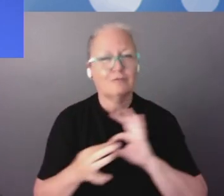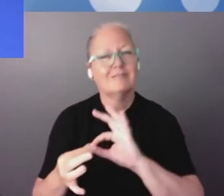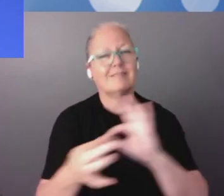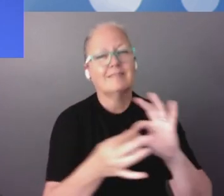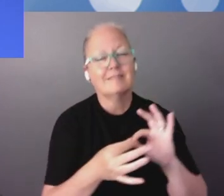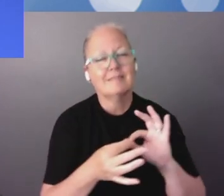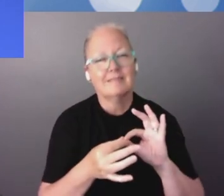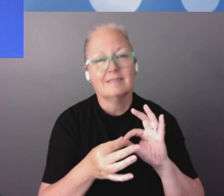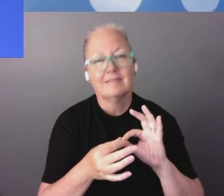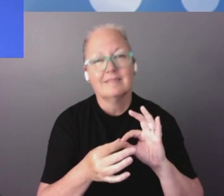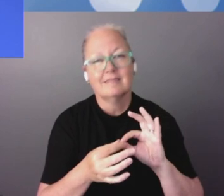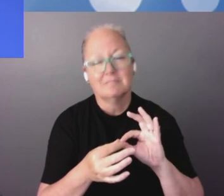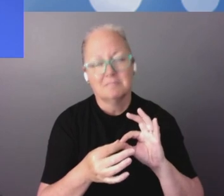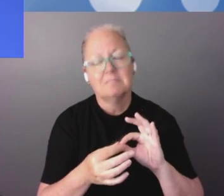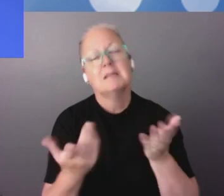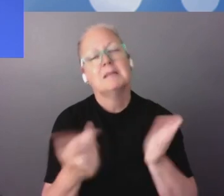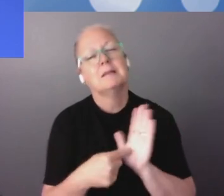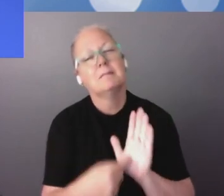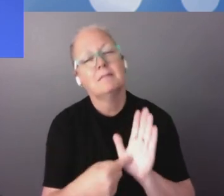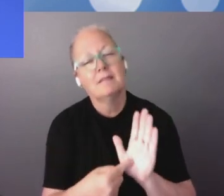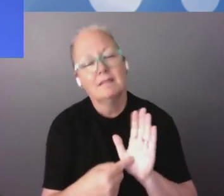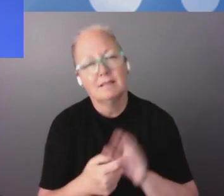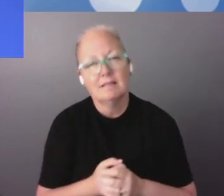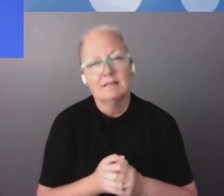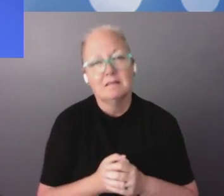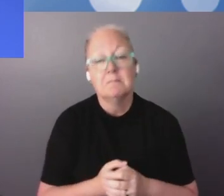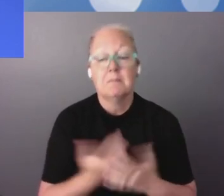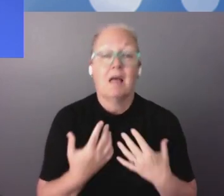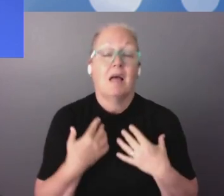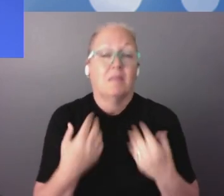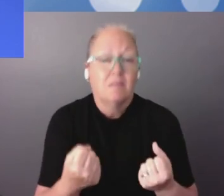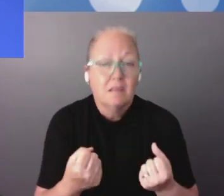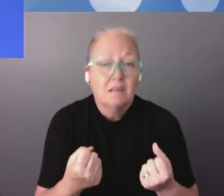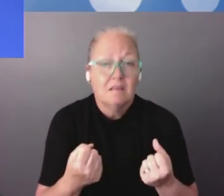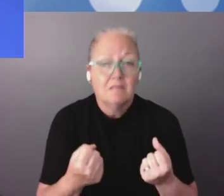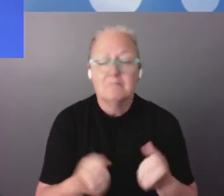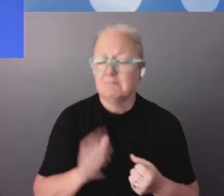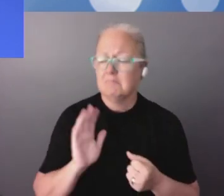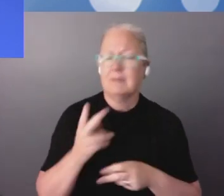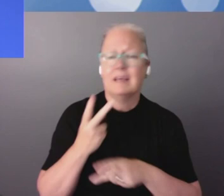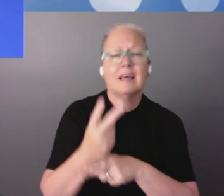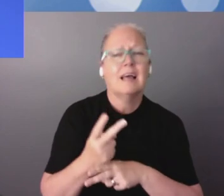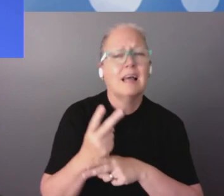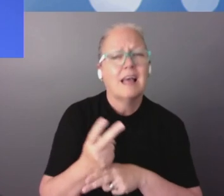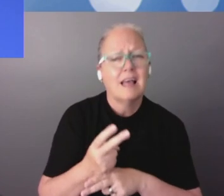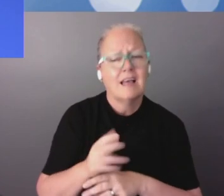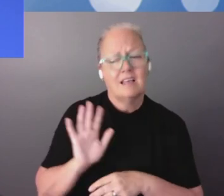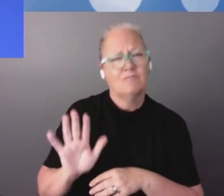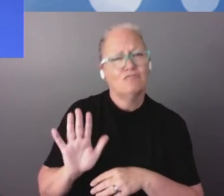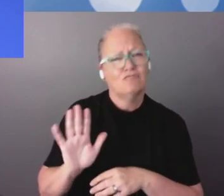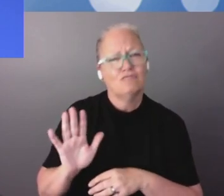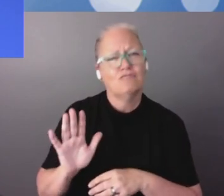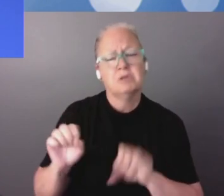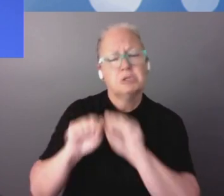说医疗行业，我们今天在这里和大家会谈，去